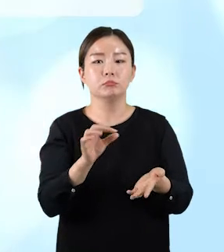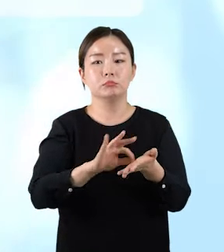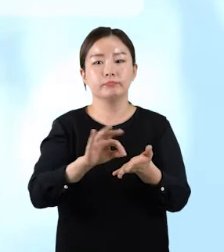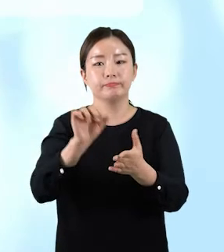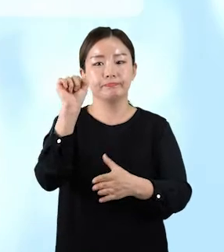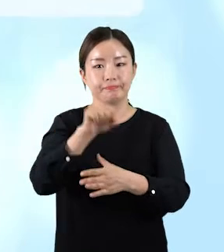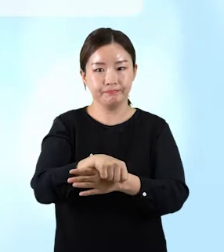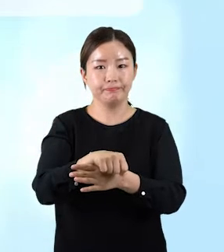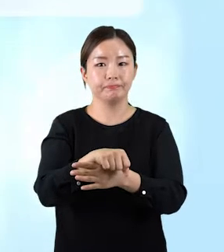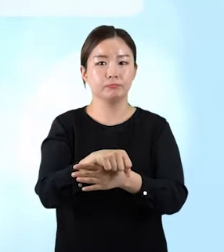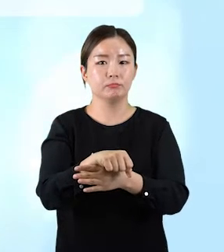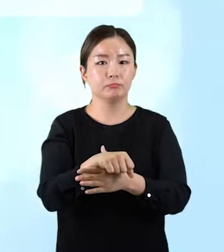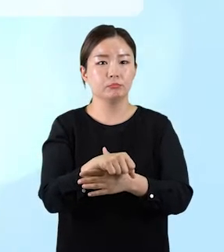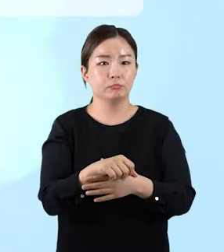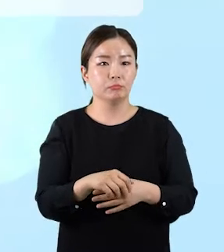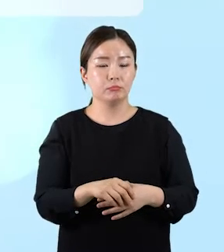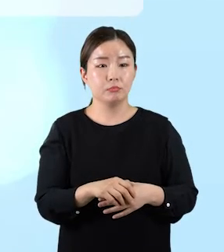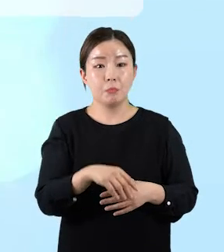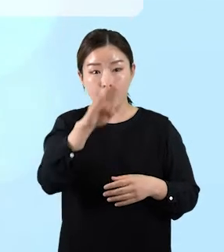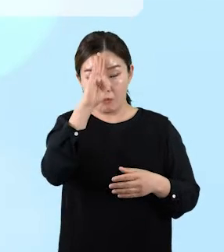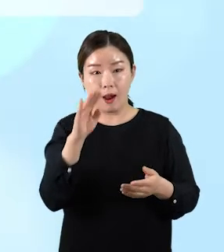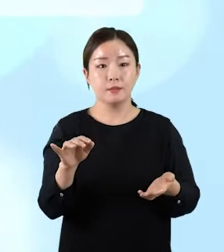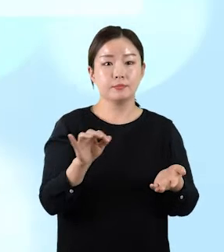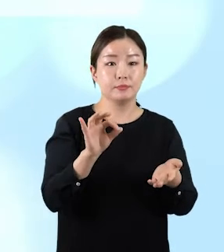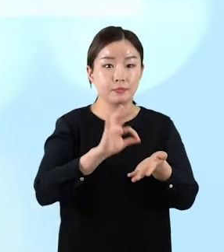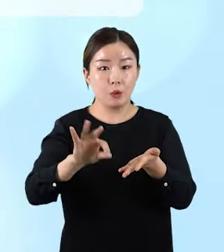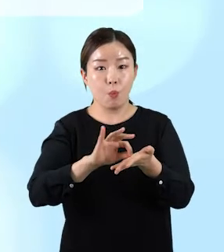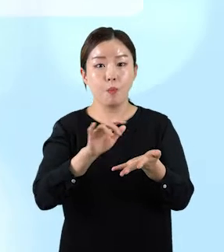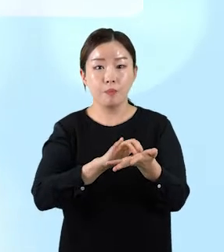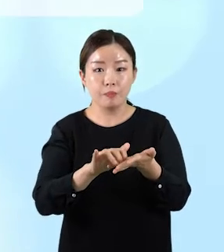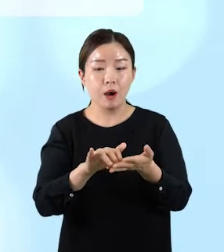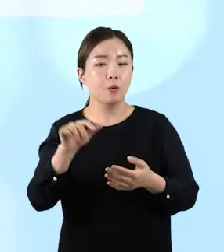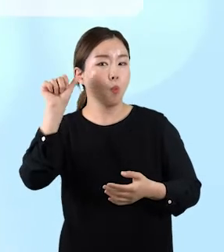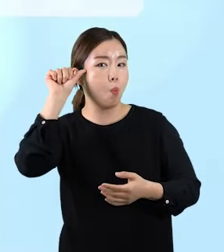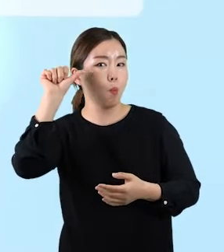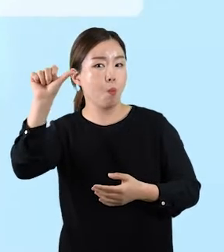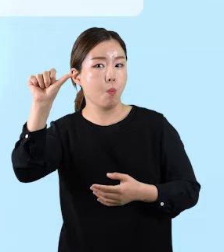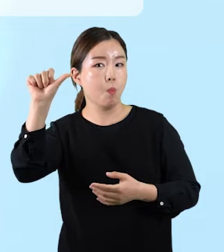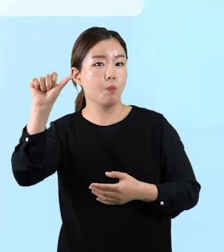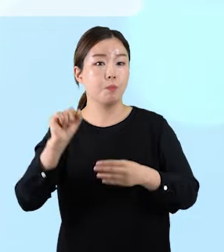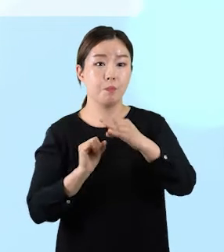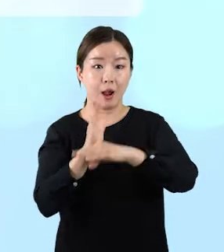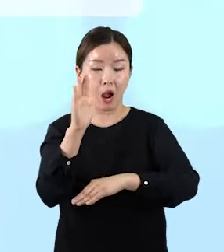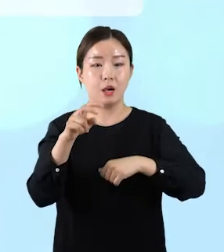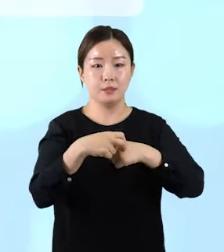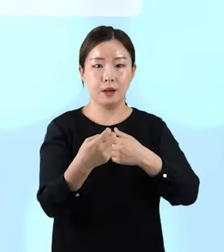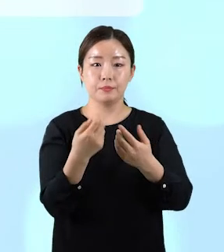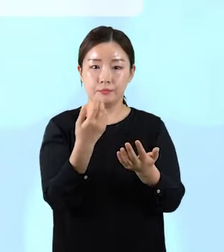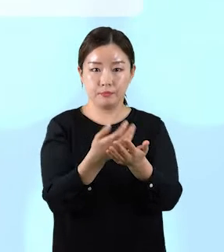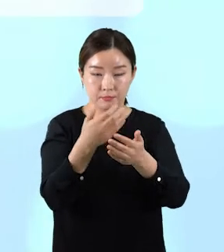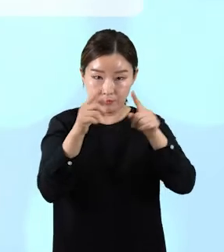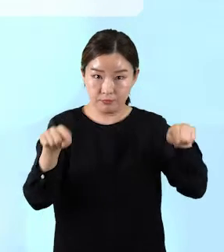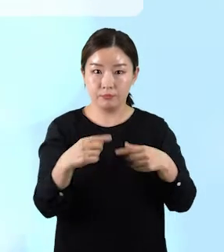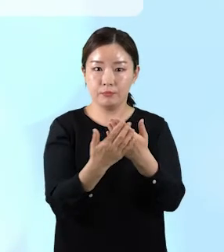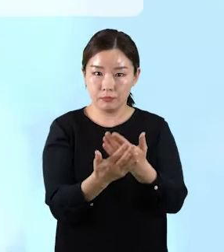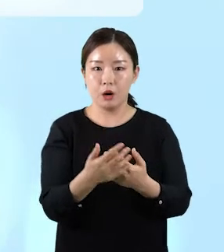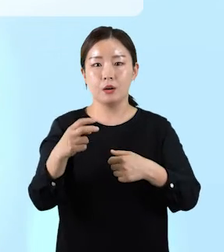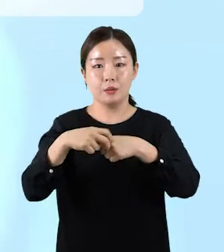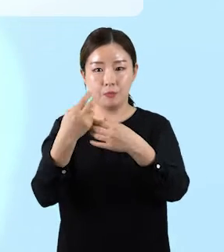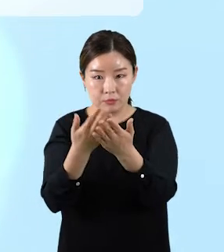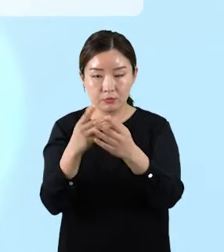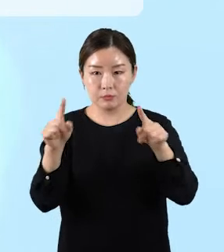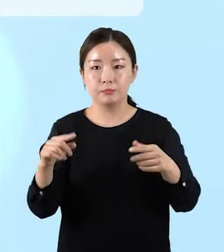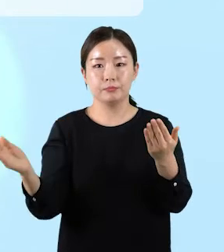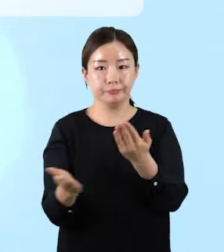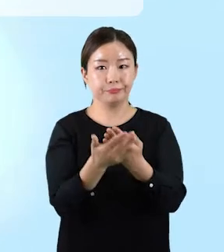수 있습니다. 병가 사용일수가 연속해서 5일을 초과하는 경우 의사의 진단서 또는 소견서를